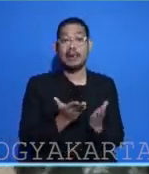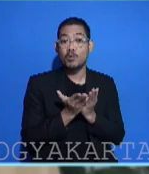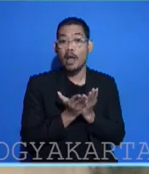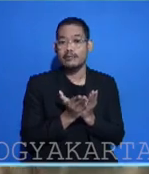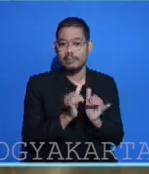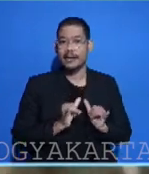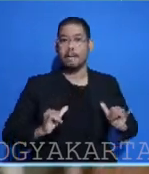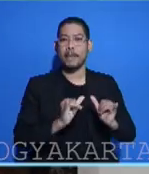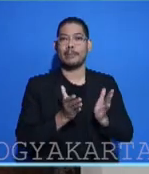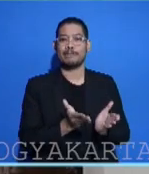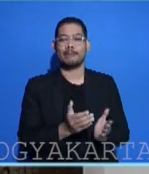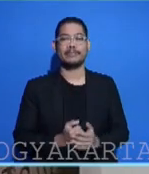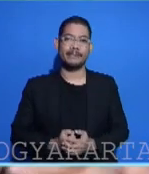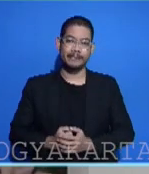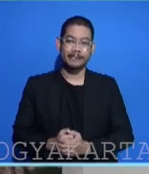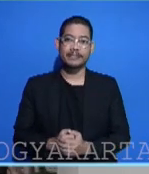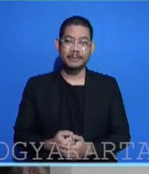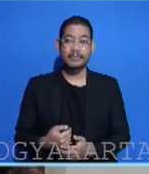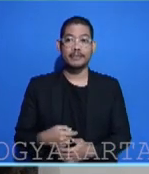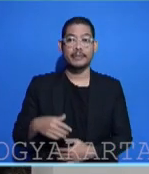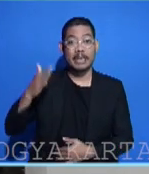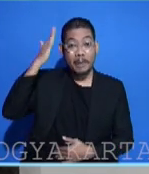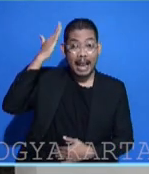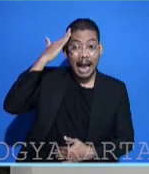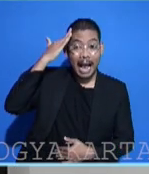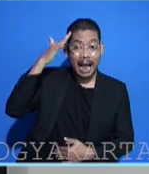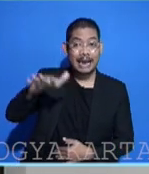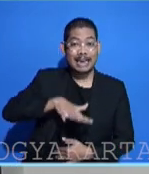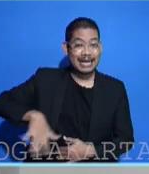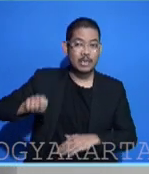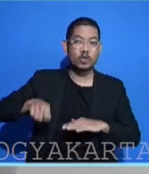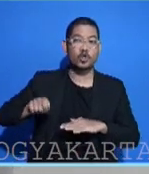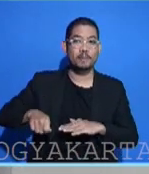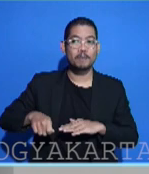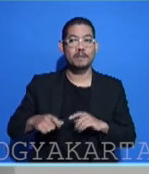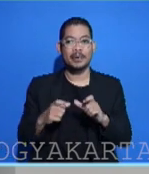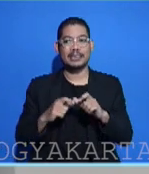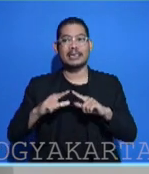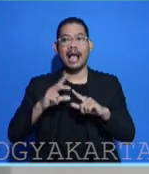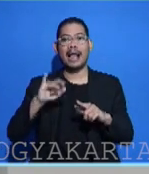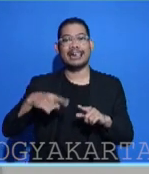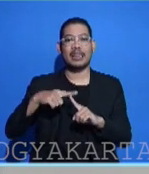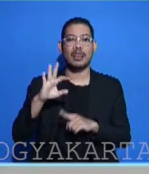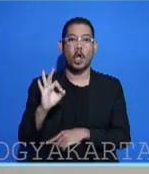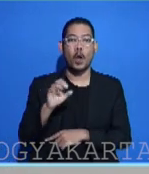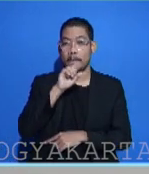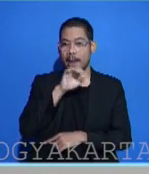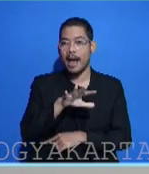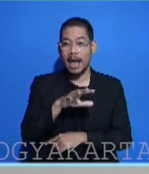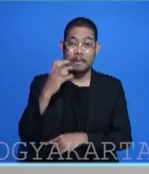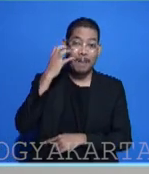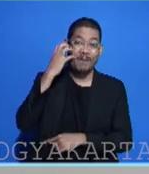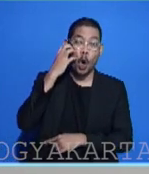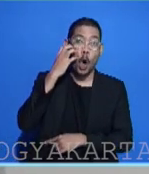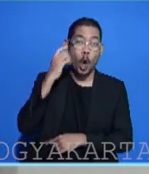ya. Tapi tadi terima kasih. Kepala Bagian Hukum dan Humas RSUP Dr. Sarjito, Banu Hermawan mengaku Prabowo ditemui